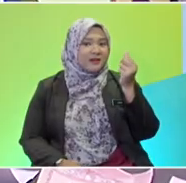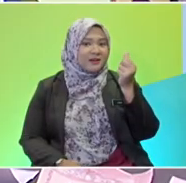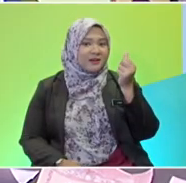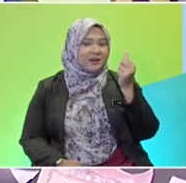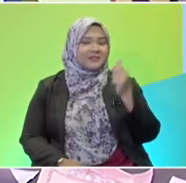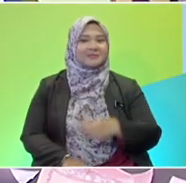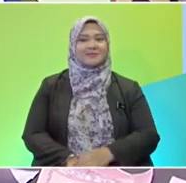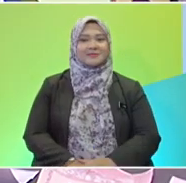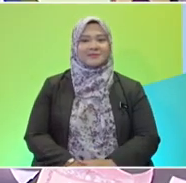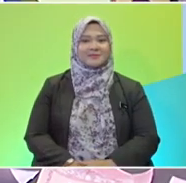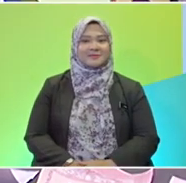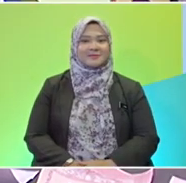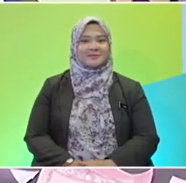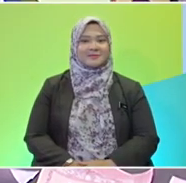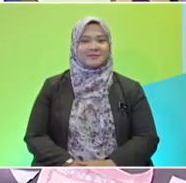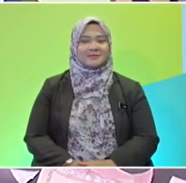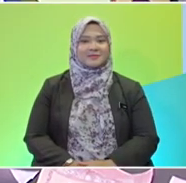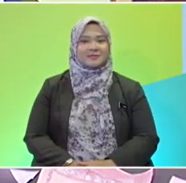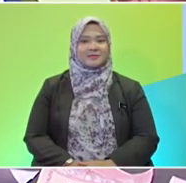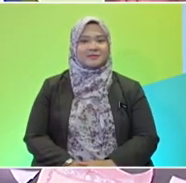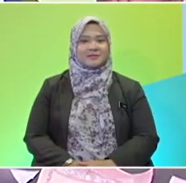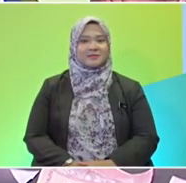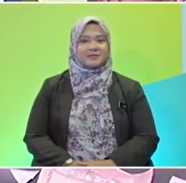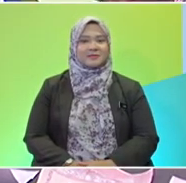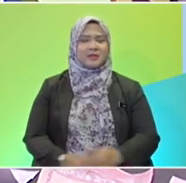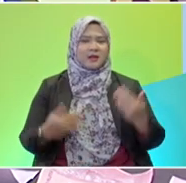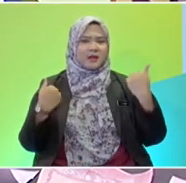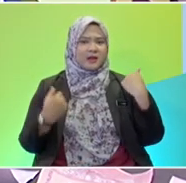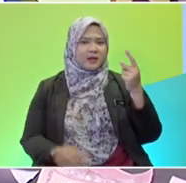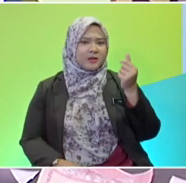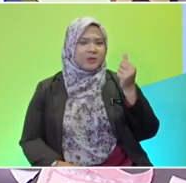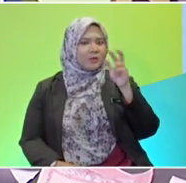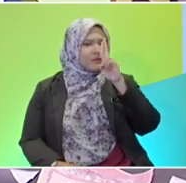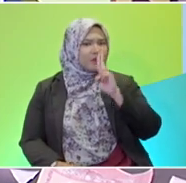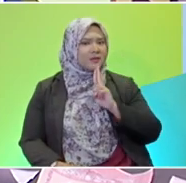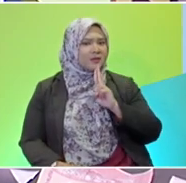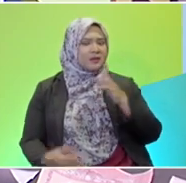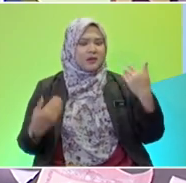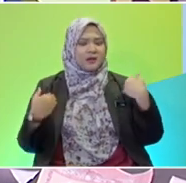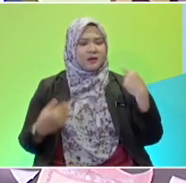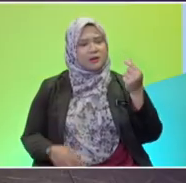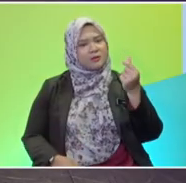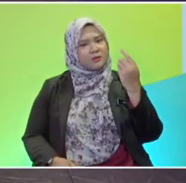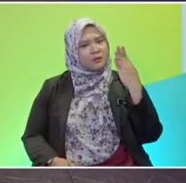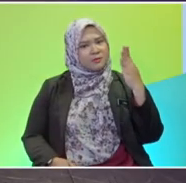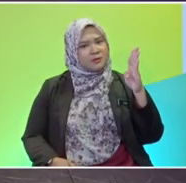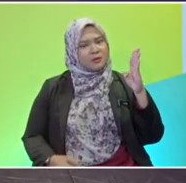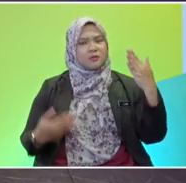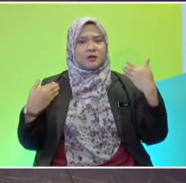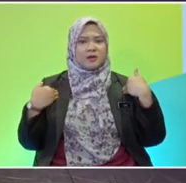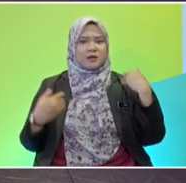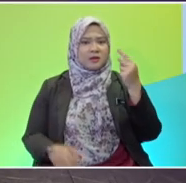warna biru pun ada Hah Rasanya tuh lagi wow warna hijau Banyak sayur